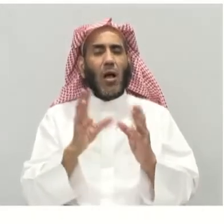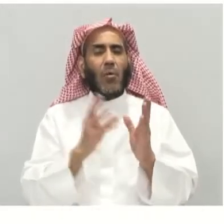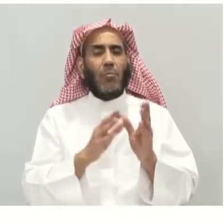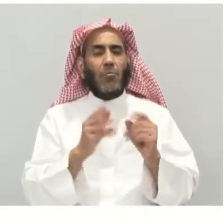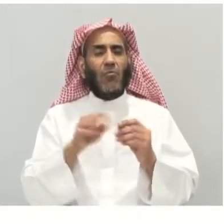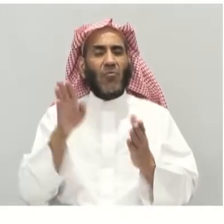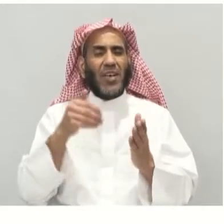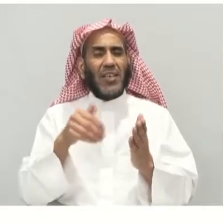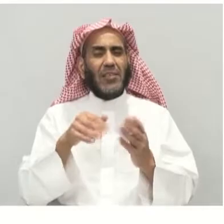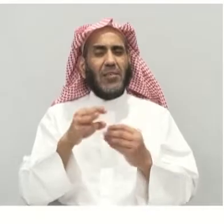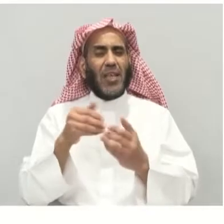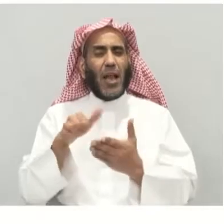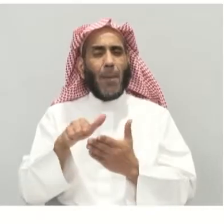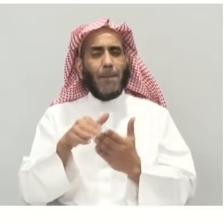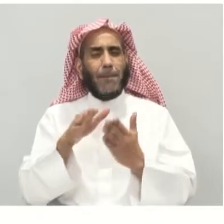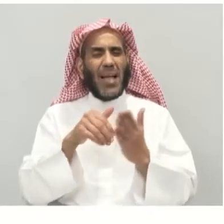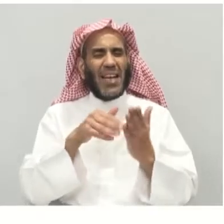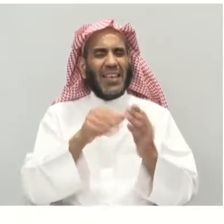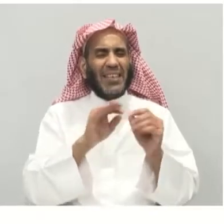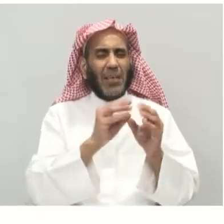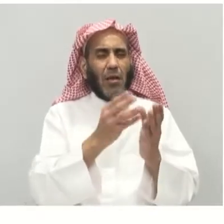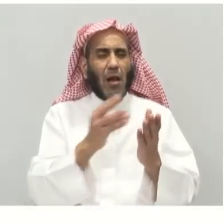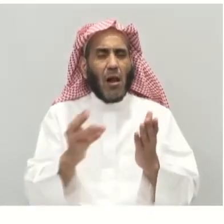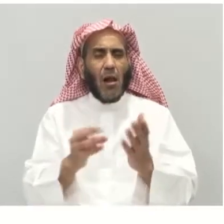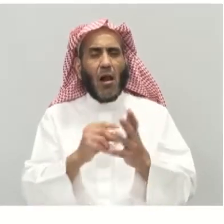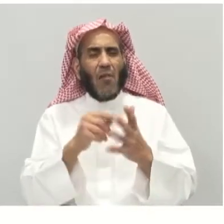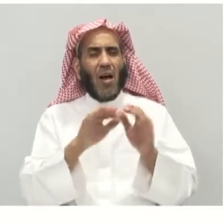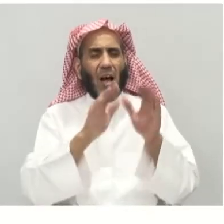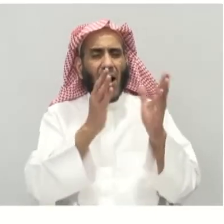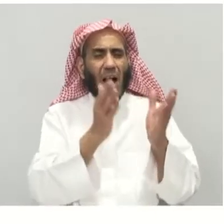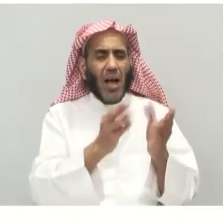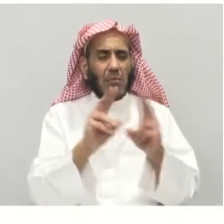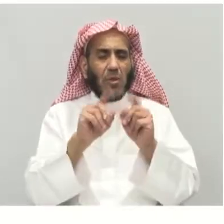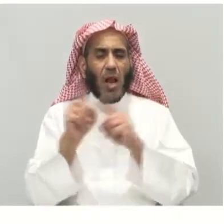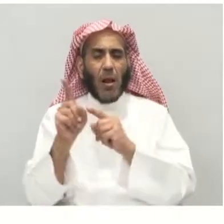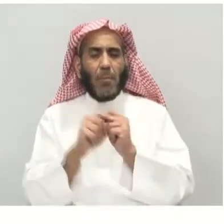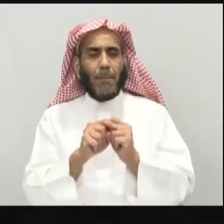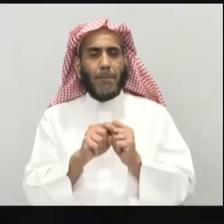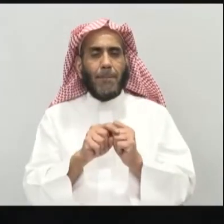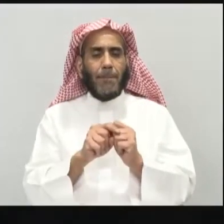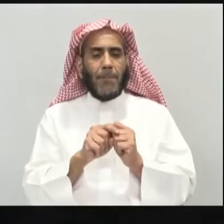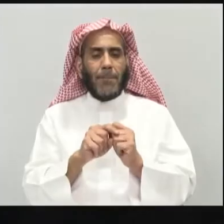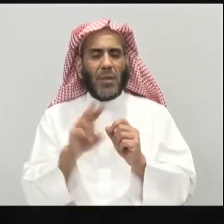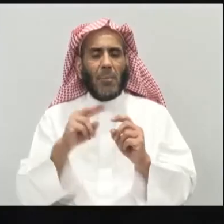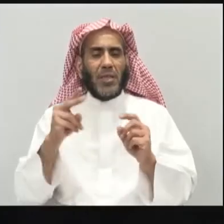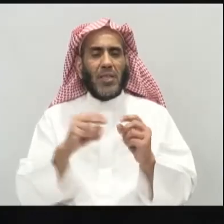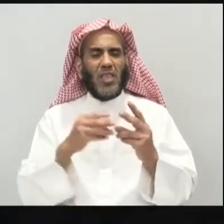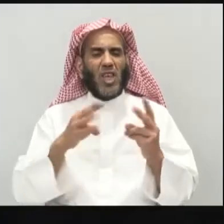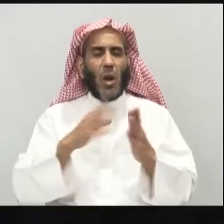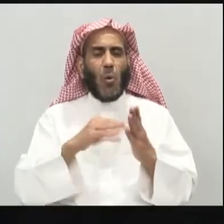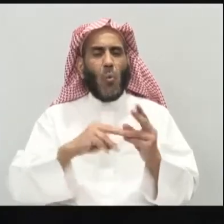الفرشاه وتمدهنها دهن القطع ال ال الفخاري يعني اسم المثال بامكان نطليها بعده اشكال